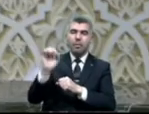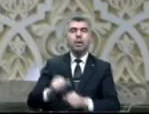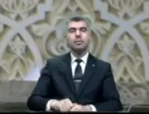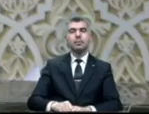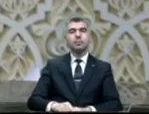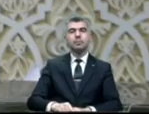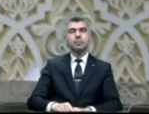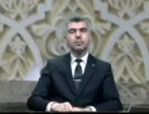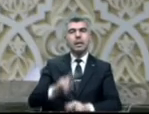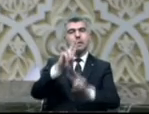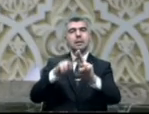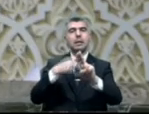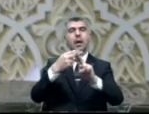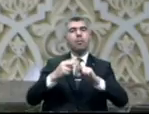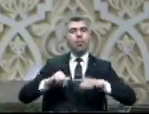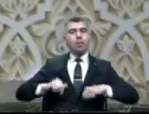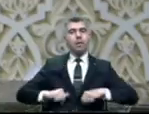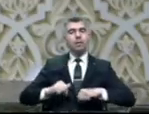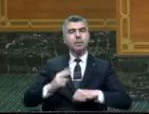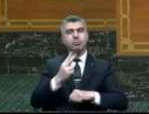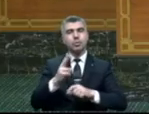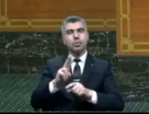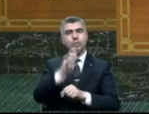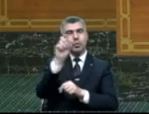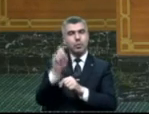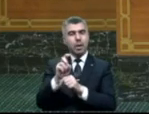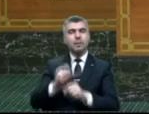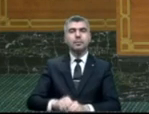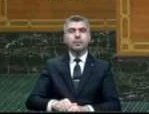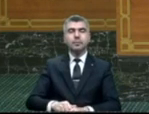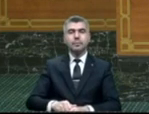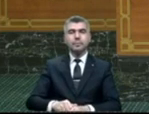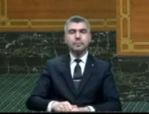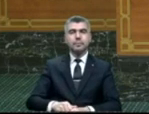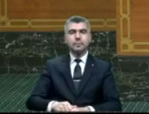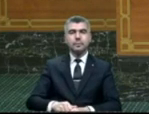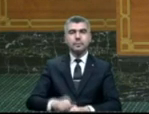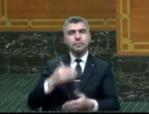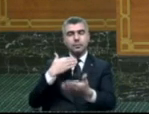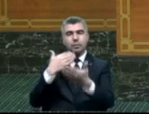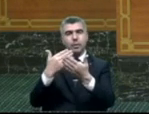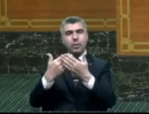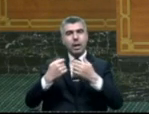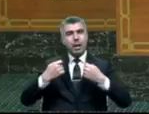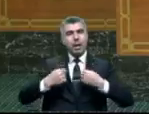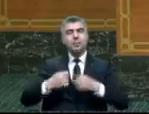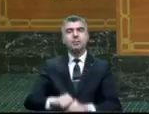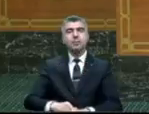المحترم. كلمة السيدة الوزيرة الإجابة على السؤالين معا، تفضلوا السيدة الوزيرة. شكرا السيد الرئيس